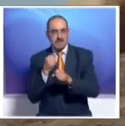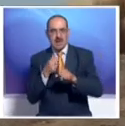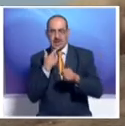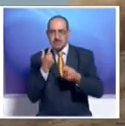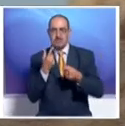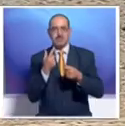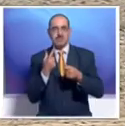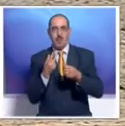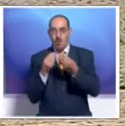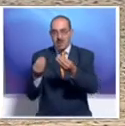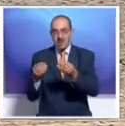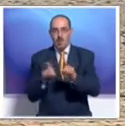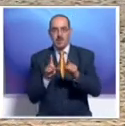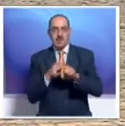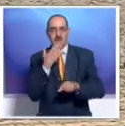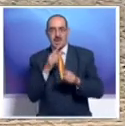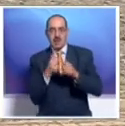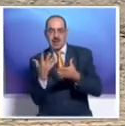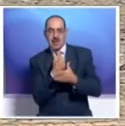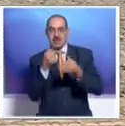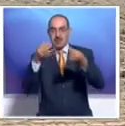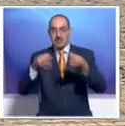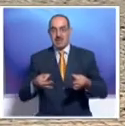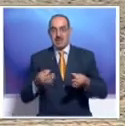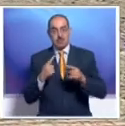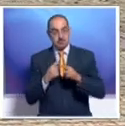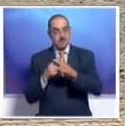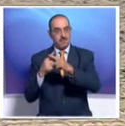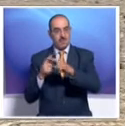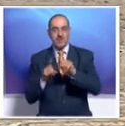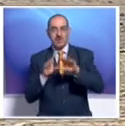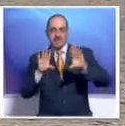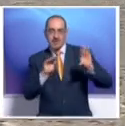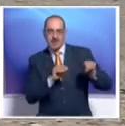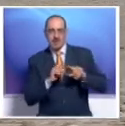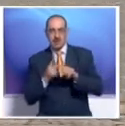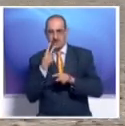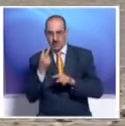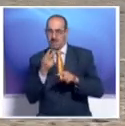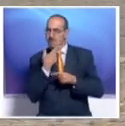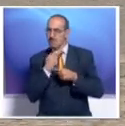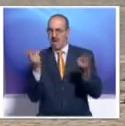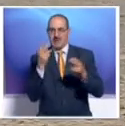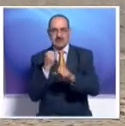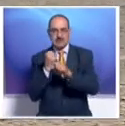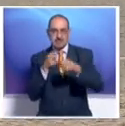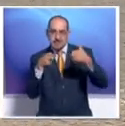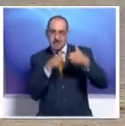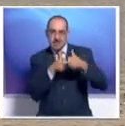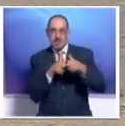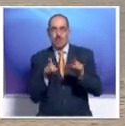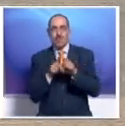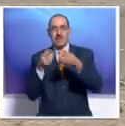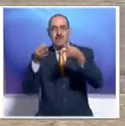الموكلة، وهو ما أسهم في تحقيق نتائج جد مرضية جسدها التنفيذ الجيد لهذا التمرين الذي